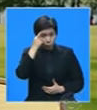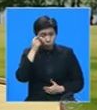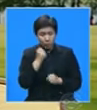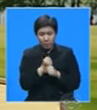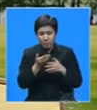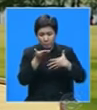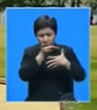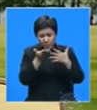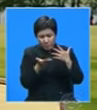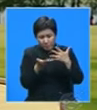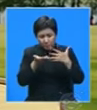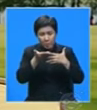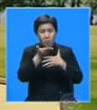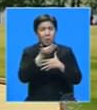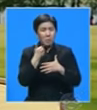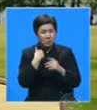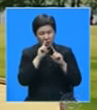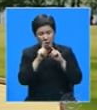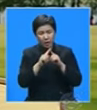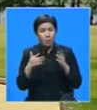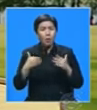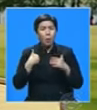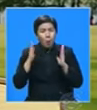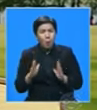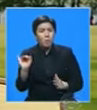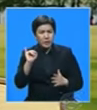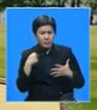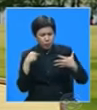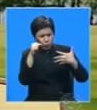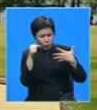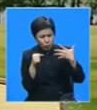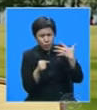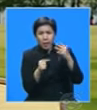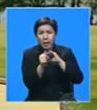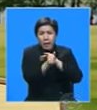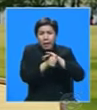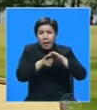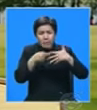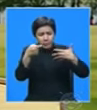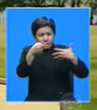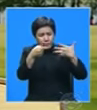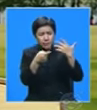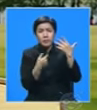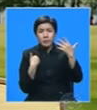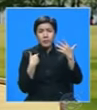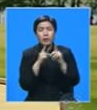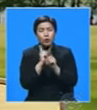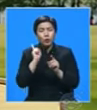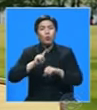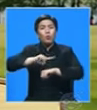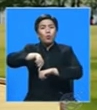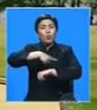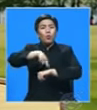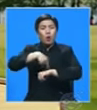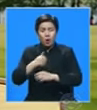านโอกาสที่คุณเร็วๆนะก็ยังมีอยู่ที่จะแอบซ่อนปิดบังนะก็ต้องใช้เวลานะครับแล้ว